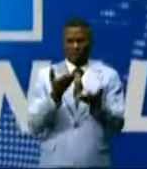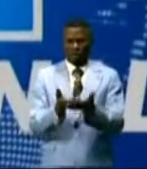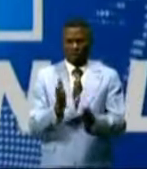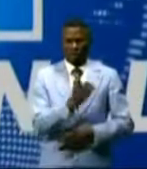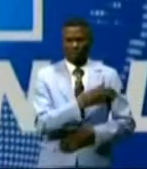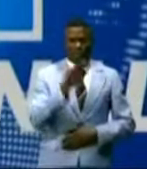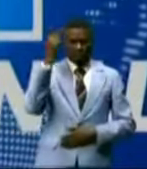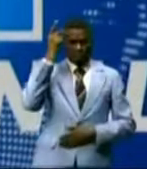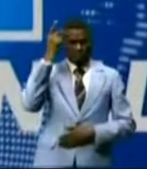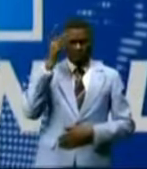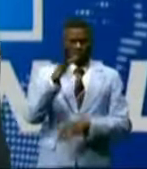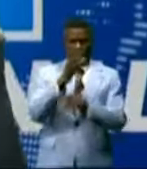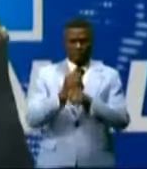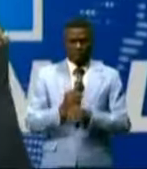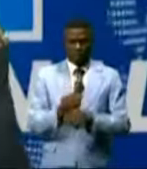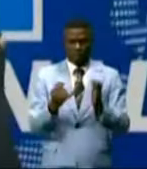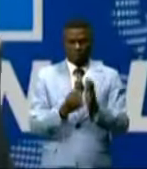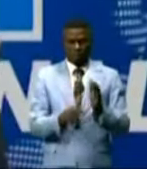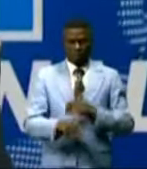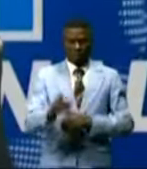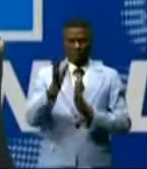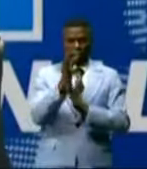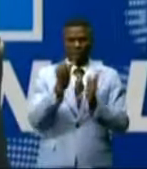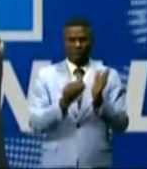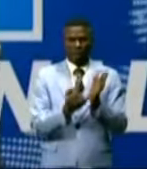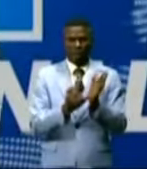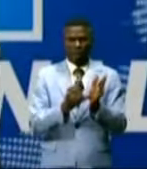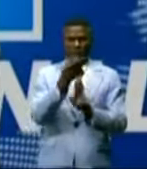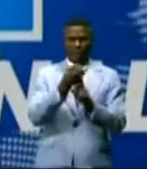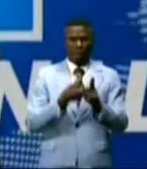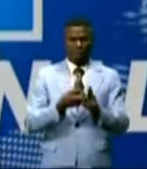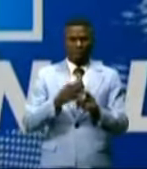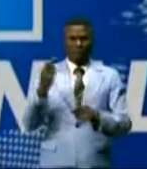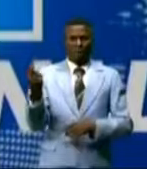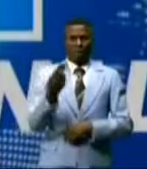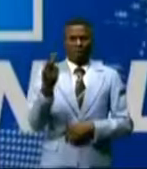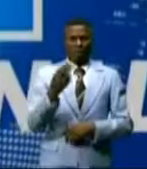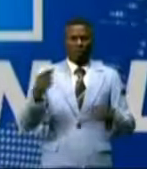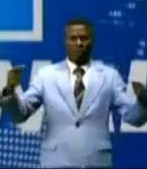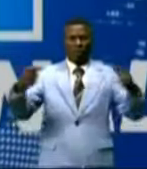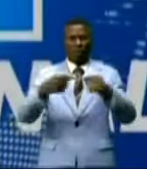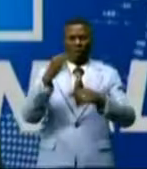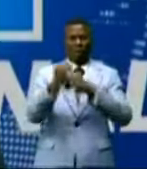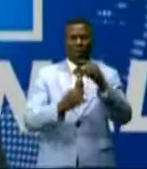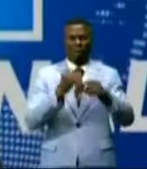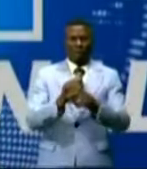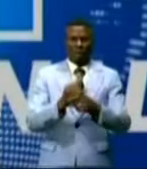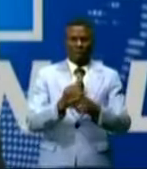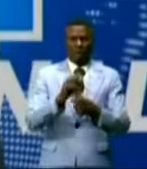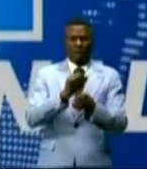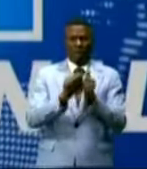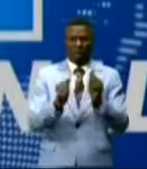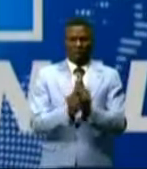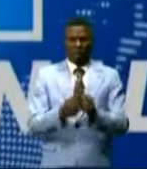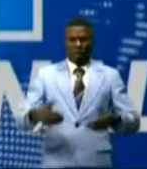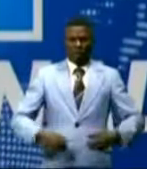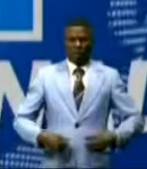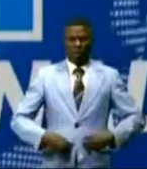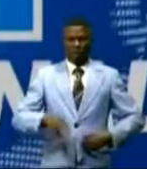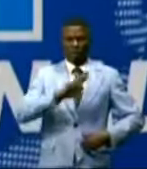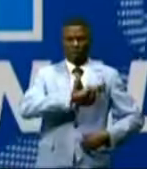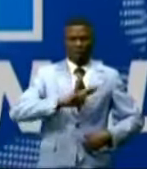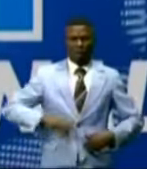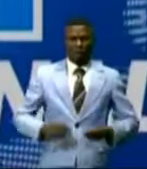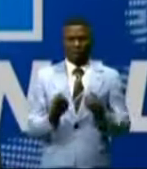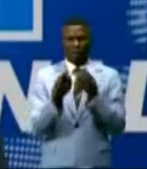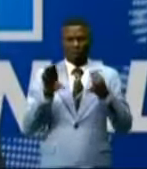Et Kinshasa a abrité ce samedi 16 mars 2024 la première compétition internationale de robotique pour les jeunes de la République